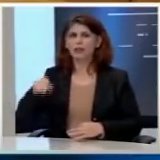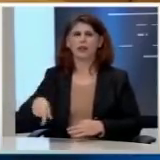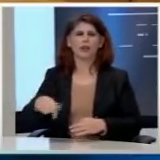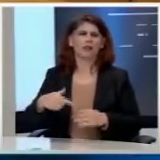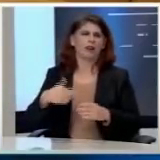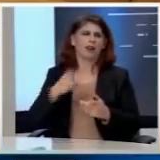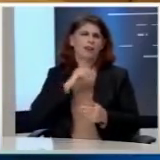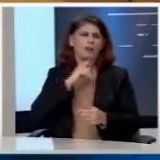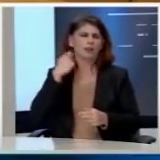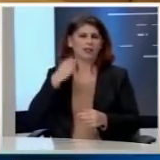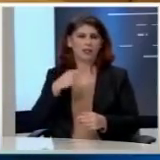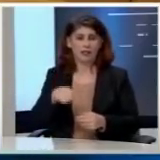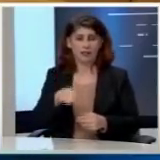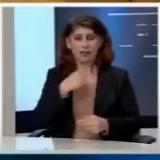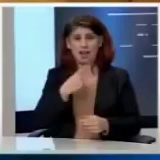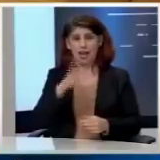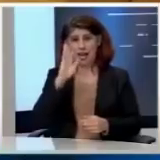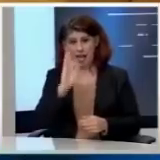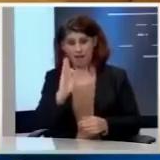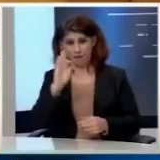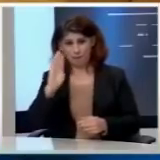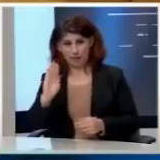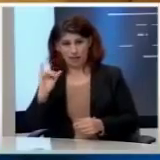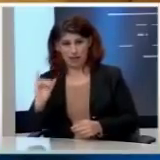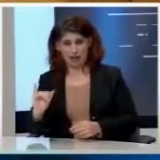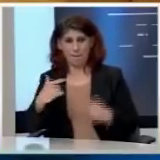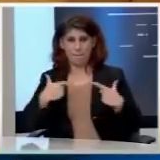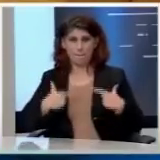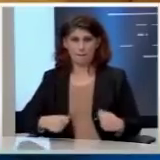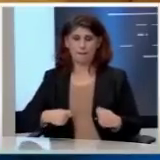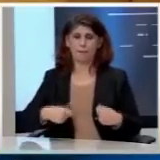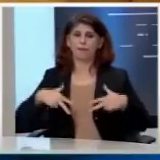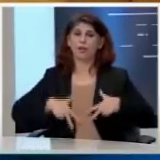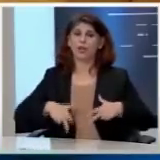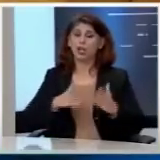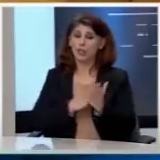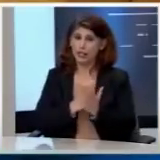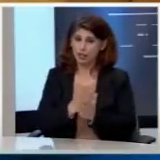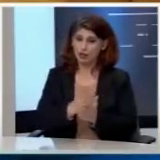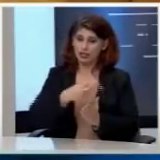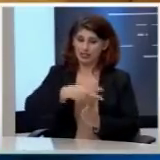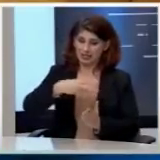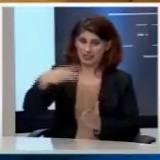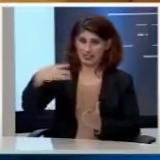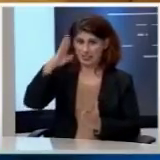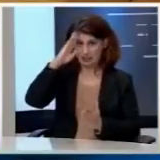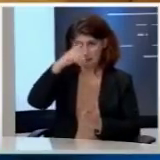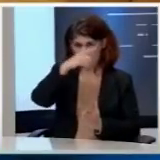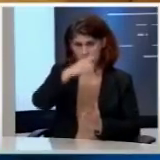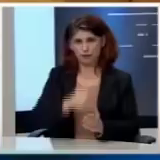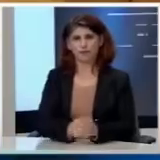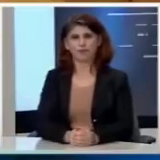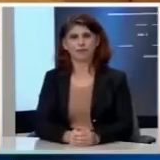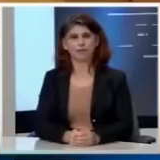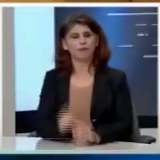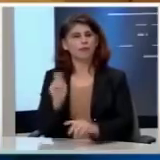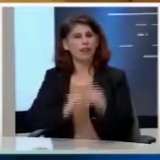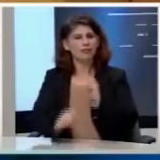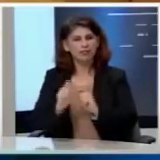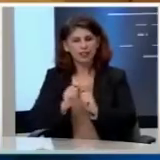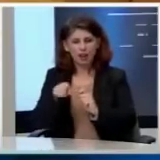Η οργάνωση μελών του FBI μαζί με την οργάνωση μελών του Υπουργείου Δικαιοσύνης ΣΥΡΙΖΑ στην Αμερική στείνουν